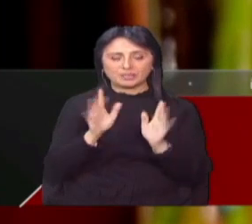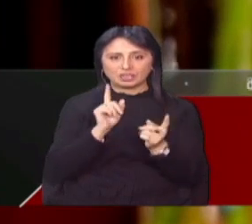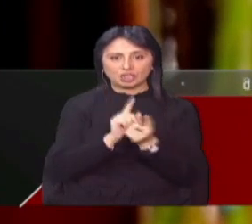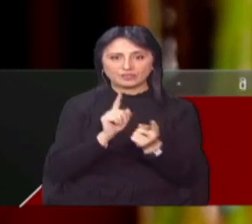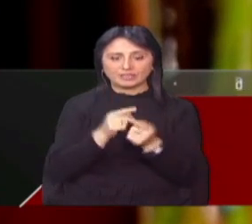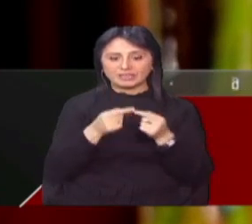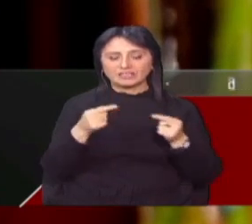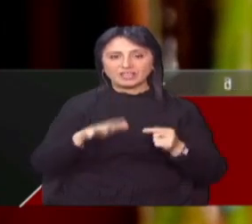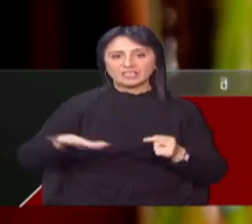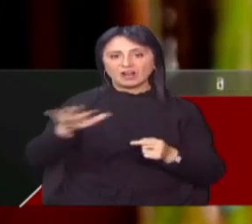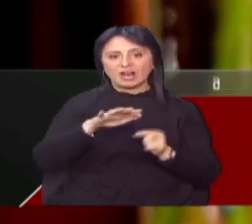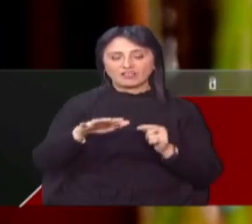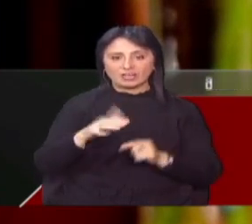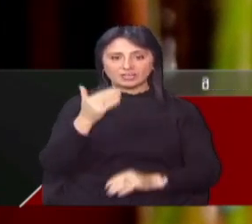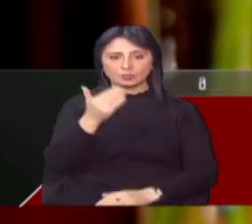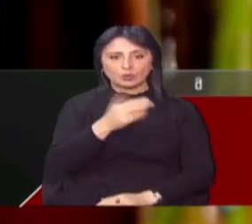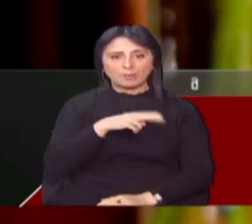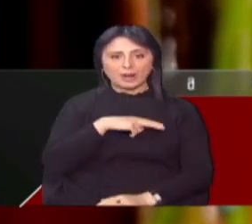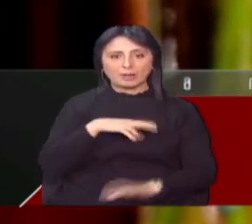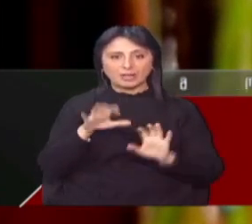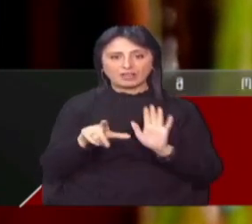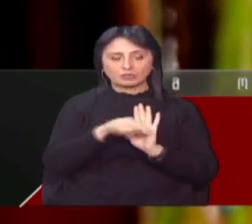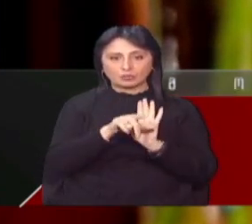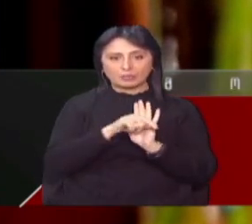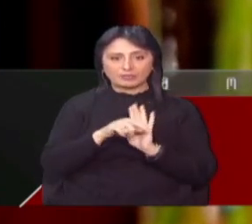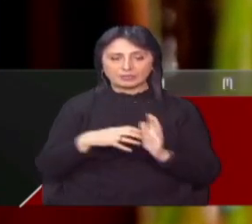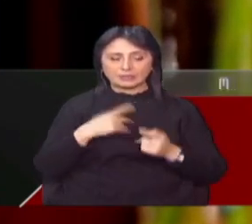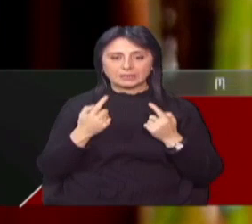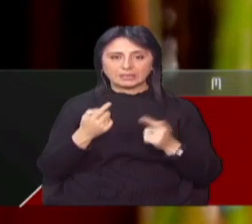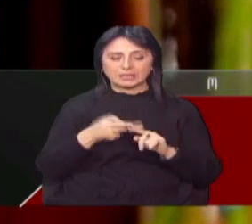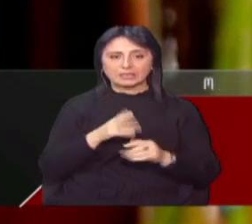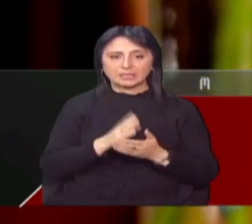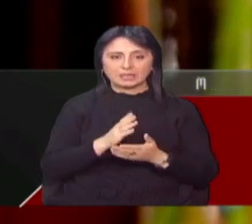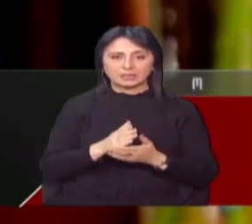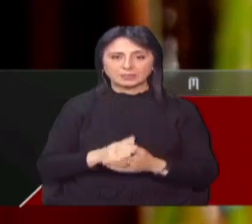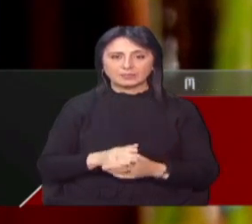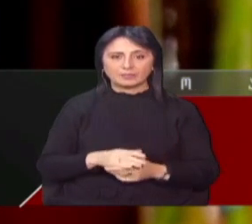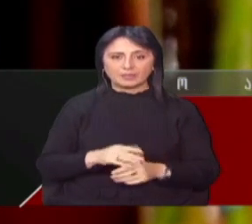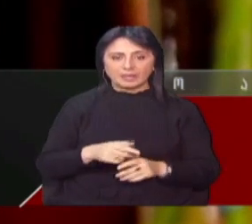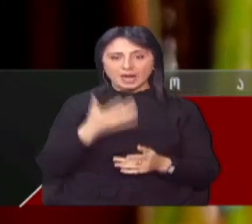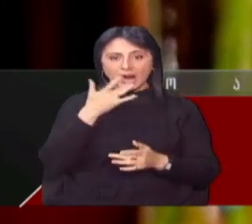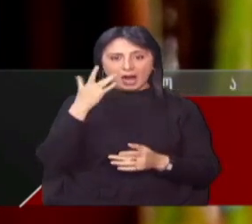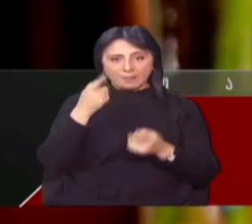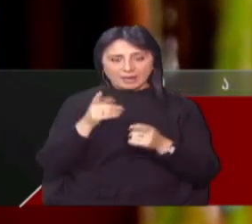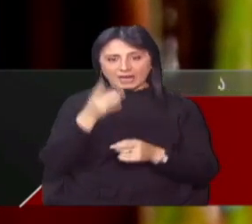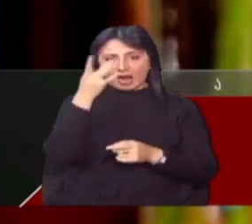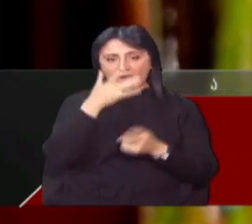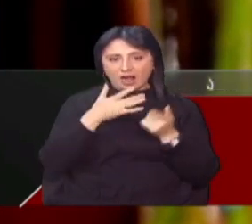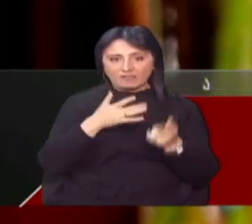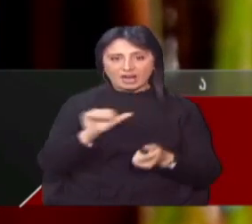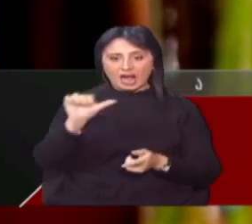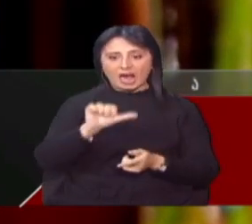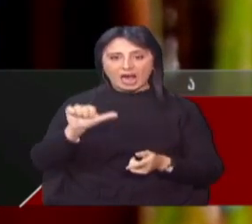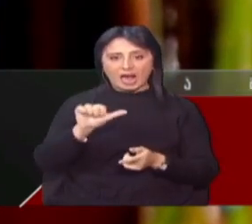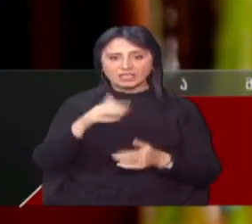შეხვედრა სხვადასხვა ქვეყნის პარლამენტის თავმჯდომარესთან. ძირითადად ეს არის ლათინური ამერიკის, აფრიკის, აზიის